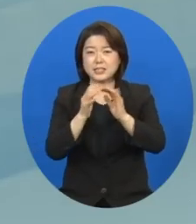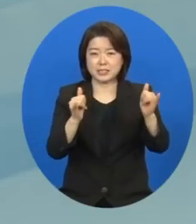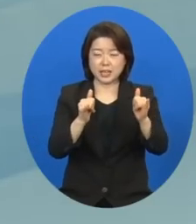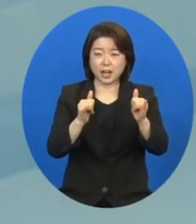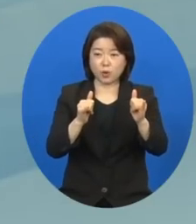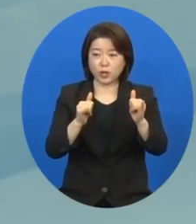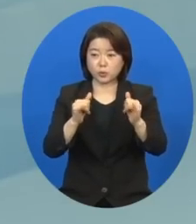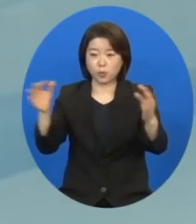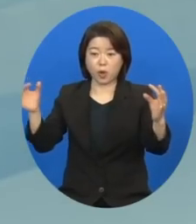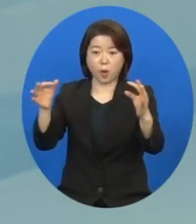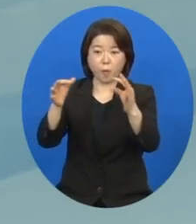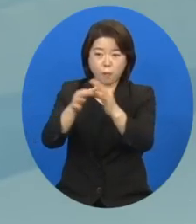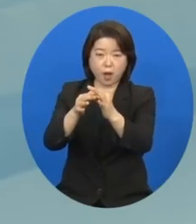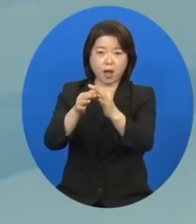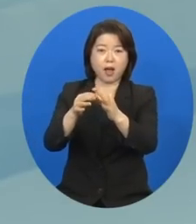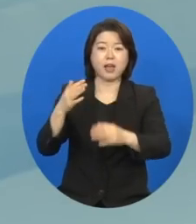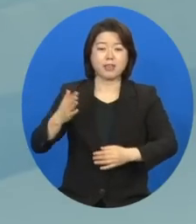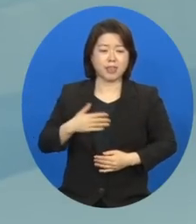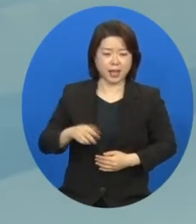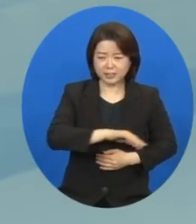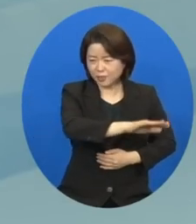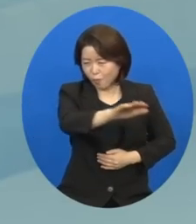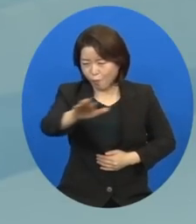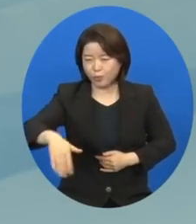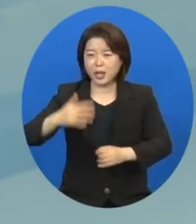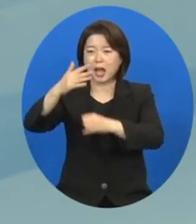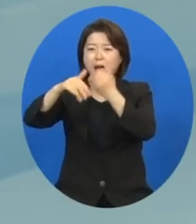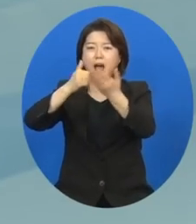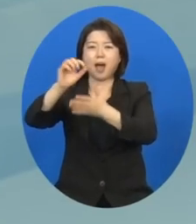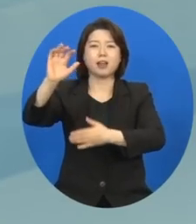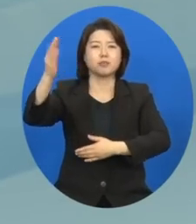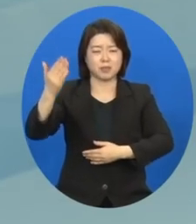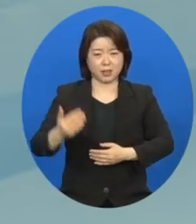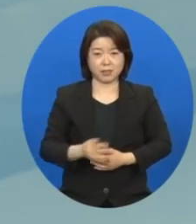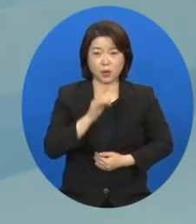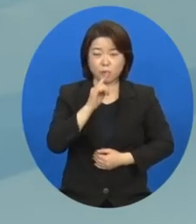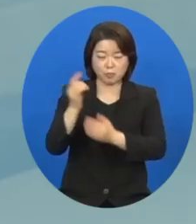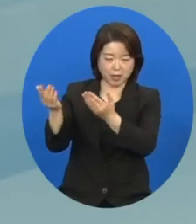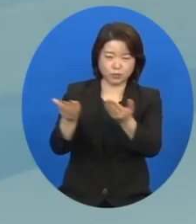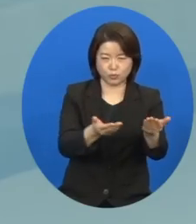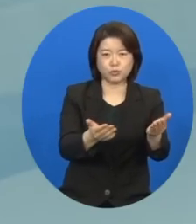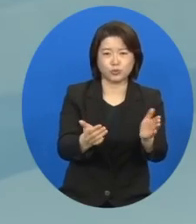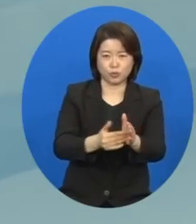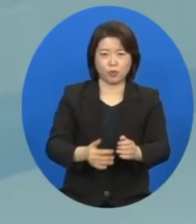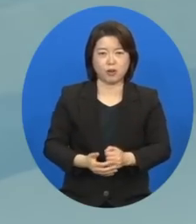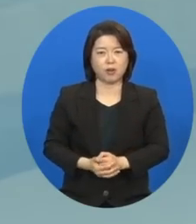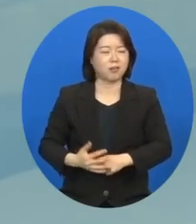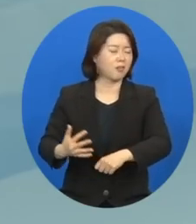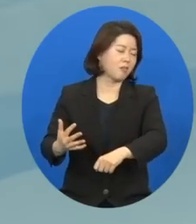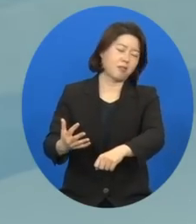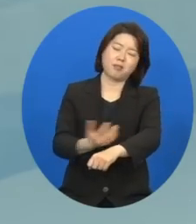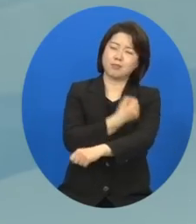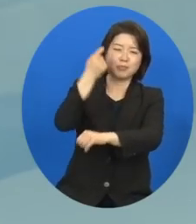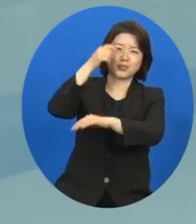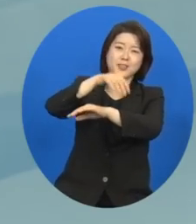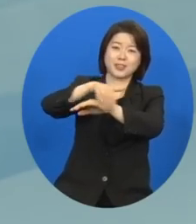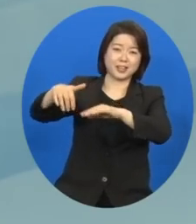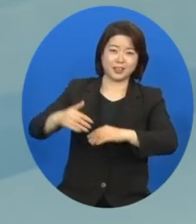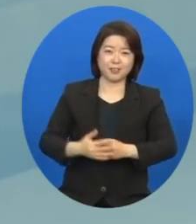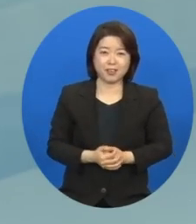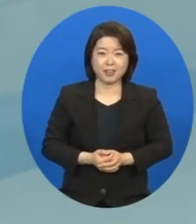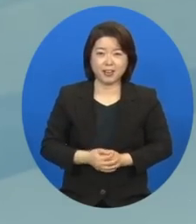이들과도 관계를 맺어서 나는 그들의 하나님이 될 것이라고 말씀을 하시는 것입니다. 어마어마한 계획이에요. 이건